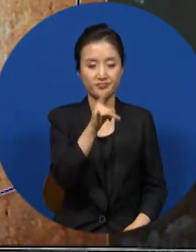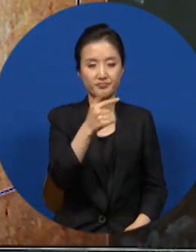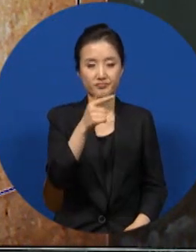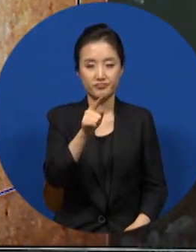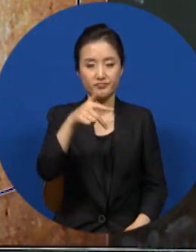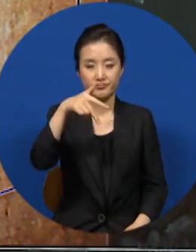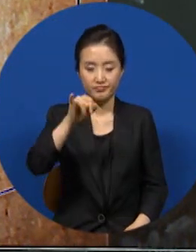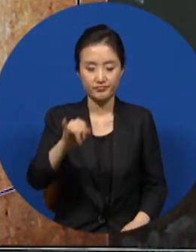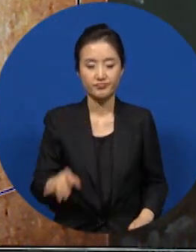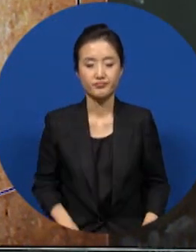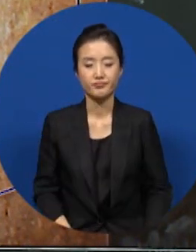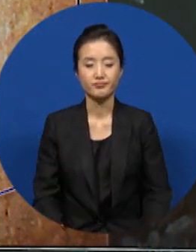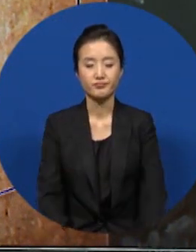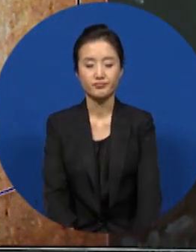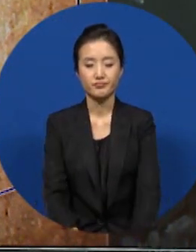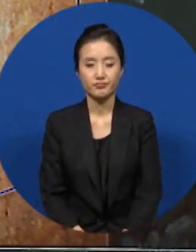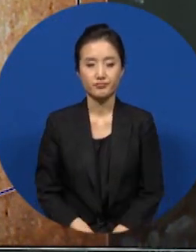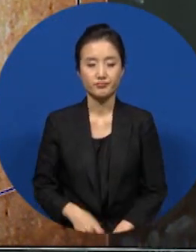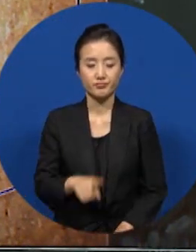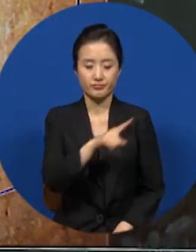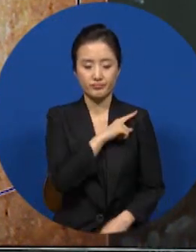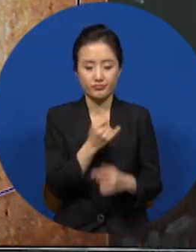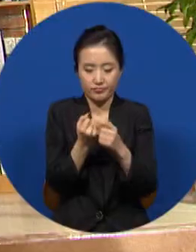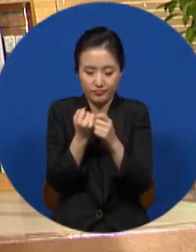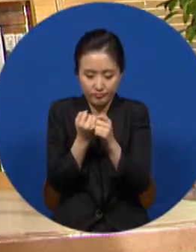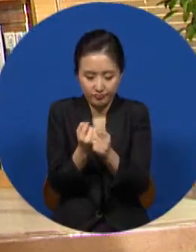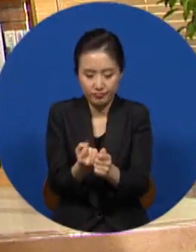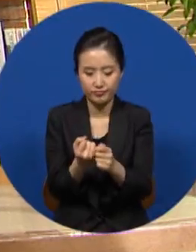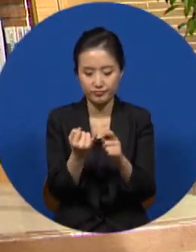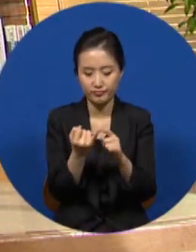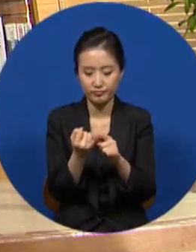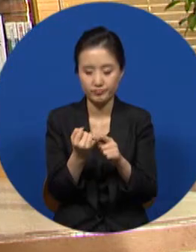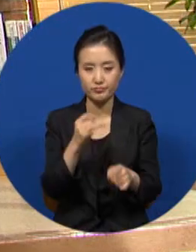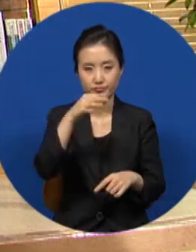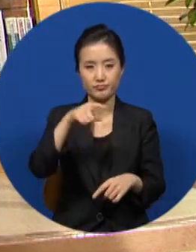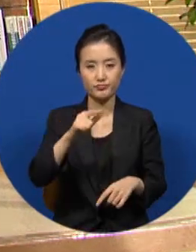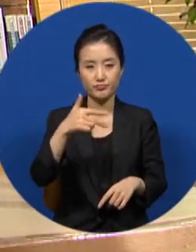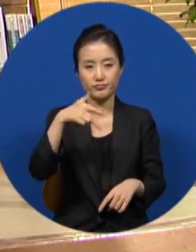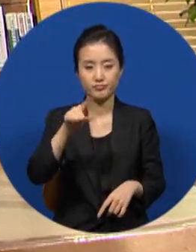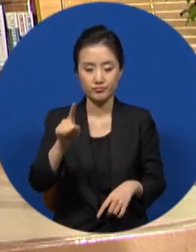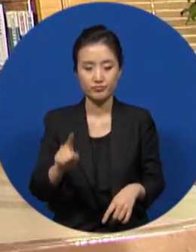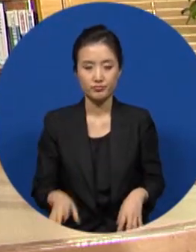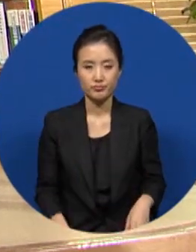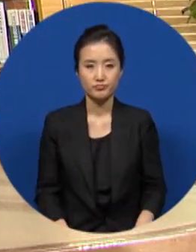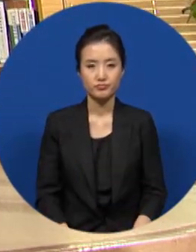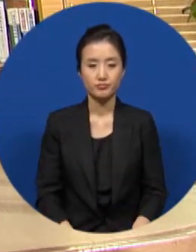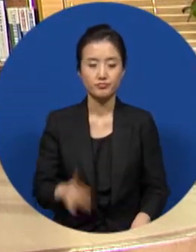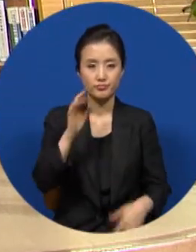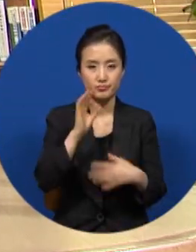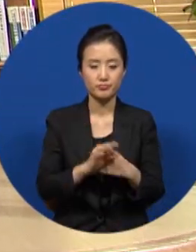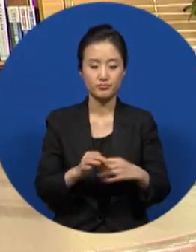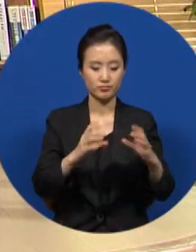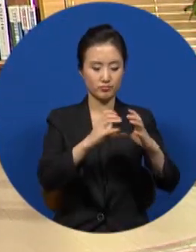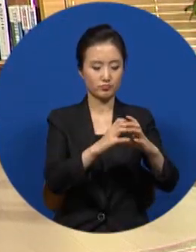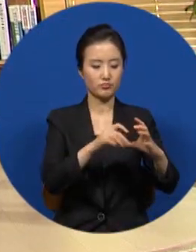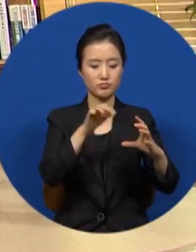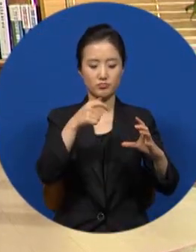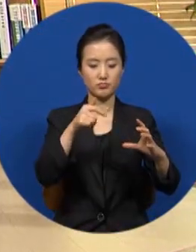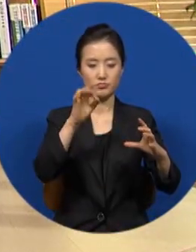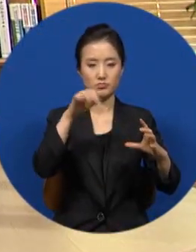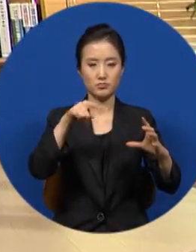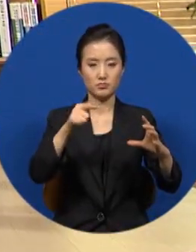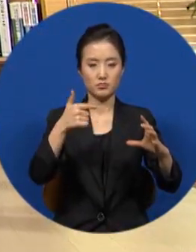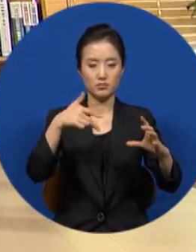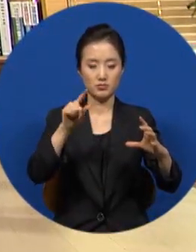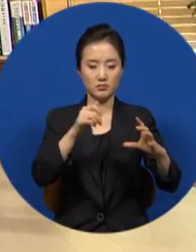우리 물질의 가장 작은 단위를 원자라고 하지 않습니까? 그런데 양자 물리학자들이 원자에서 핵을 싹 제거해버렸어. 그러니까 아무것도 없는 거야